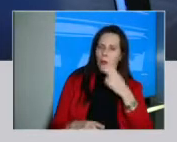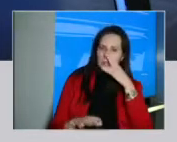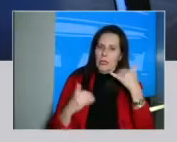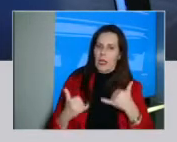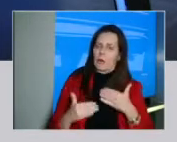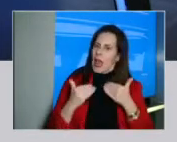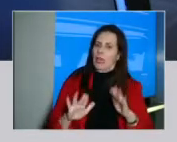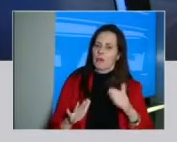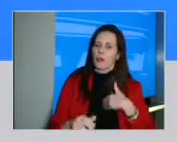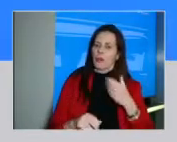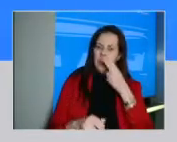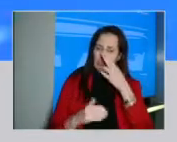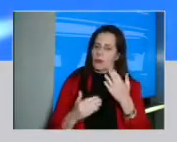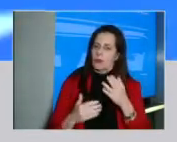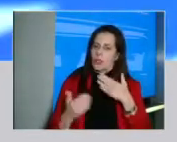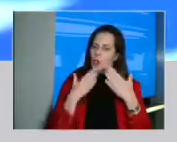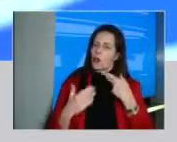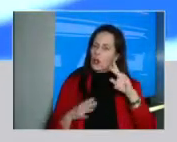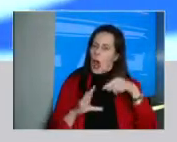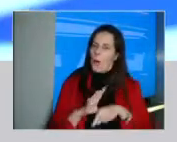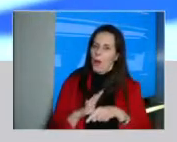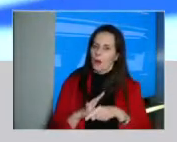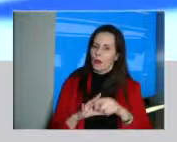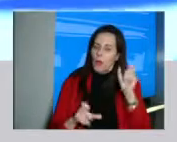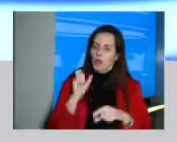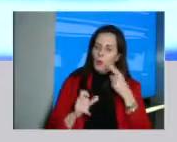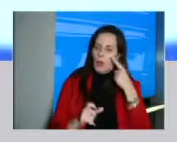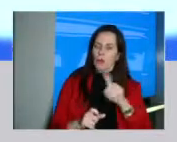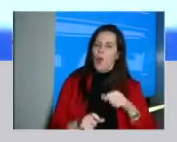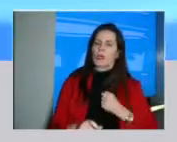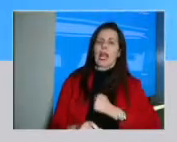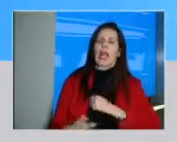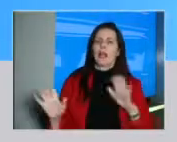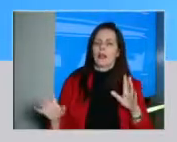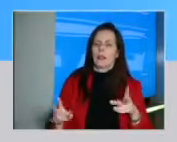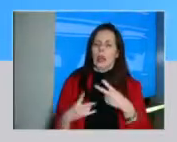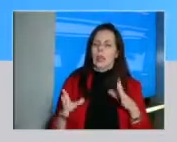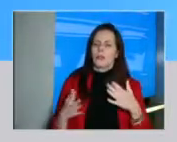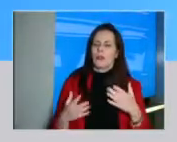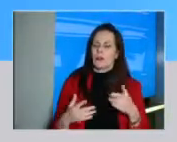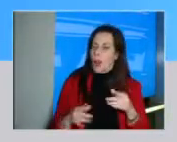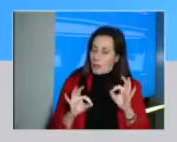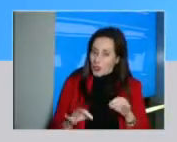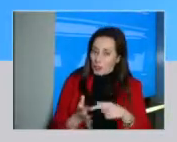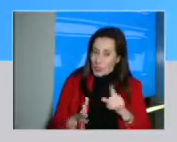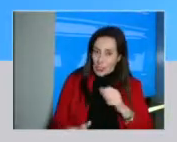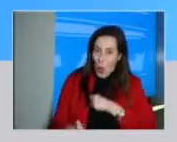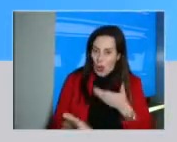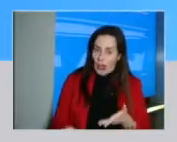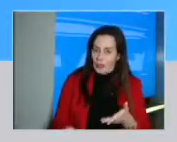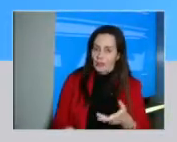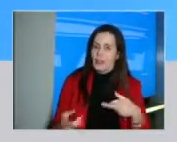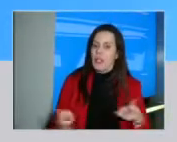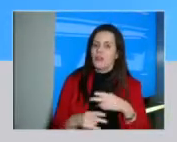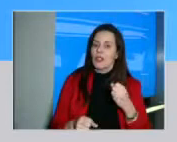כרגע לקדם, אנחנו רוצים לפתוח את הדיון הזה שיהיה יותר מעמיק. אנשים אומרים, פה זה לא קנדה, אי אפשר לבטא את גיוס החובה, אבל בדיוק בגלל שפה זה לא קנדה, אי